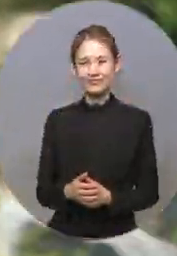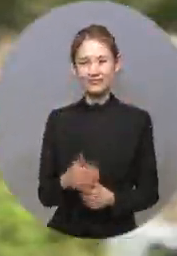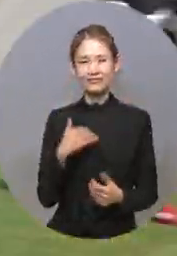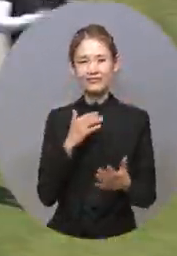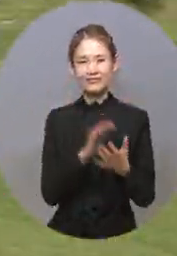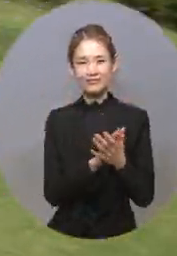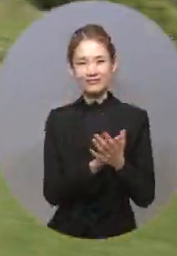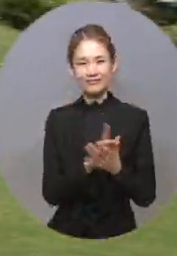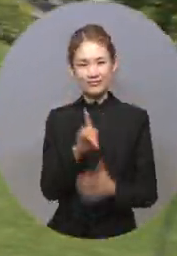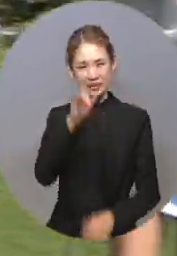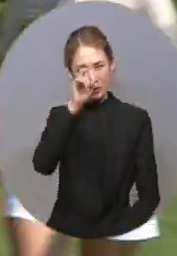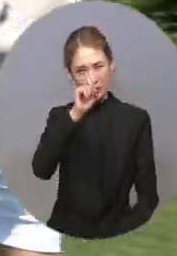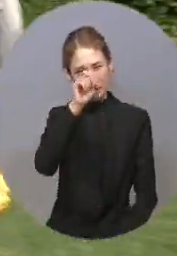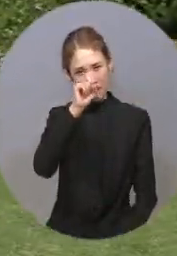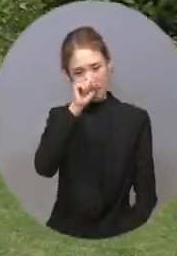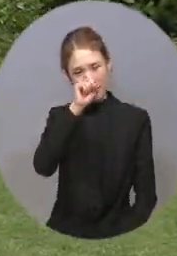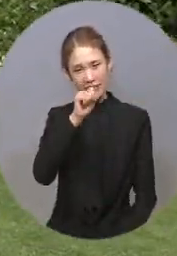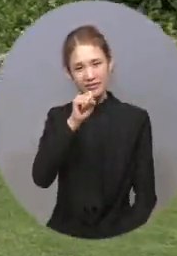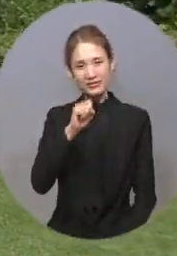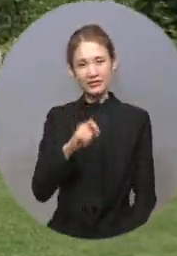좋아. 겁나 잘 치는데?